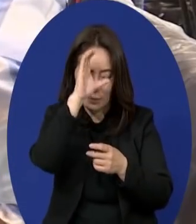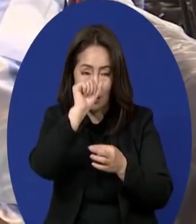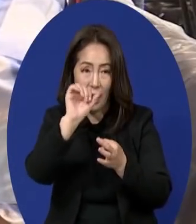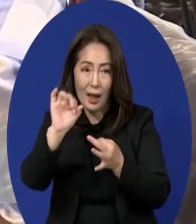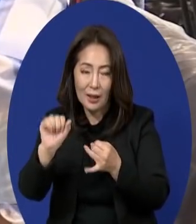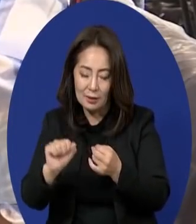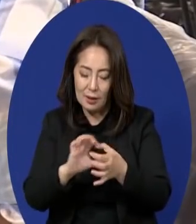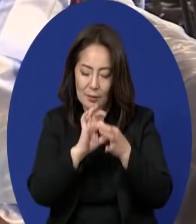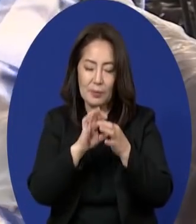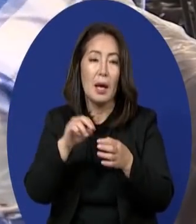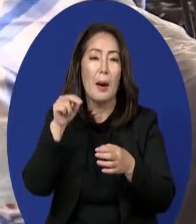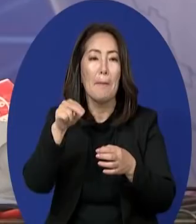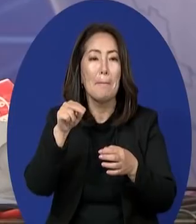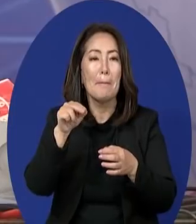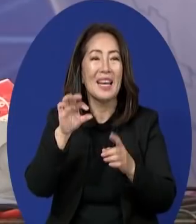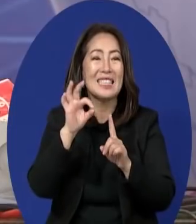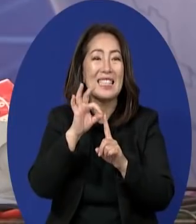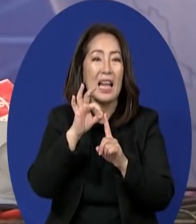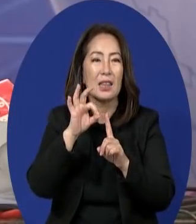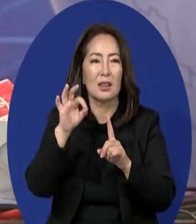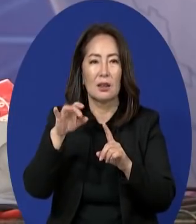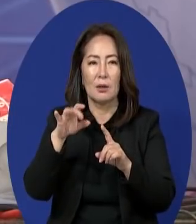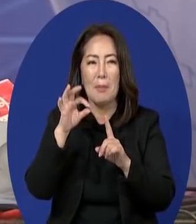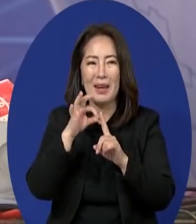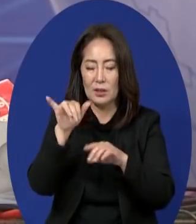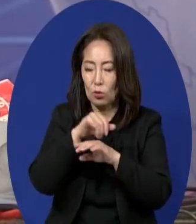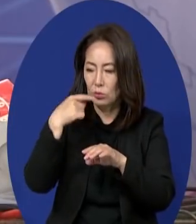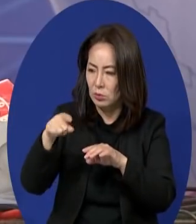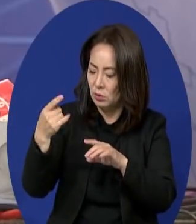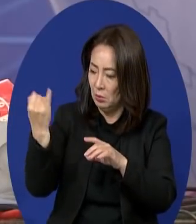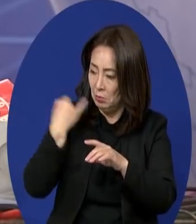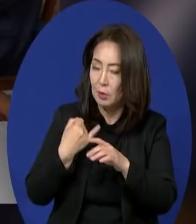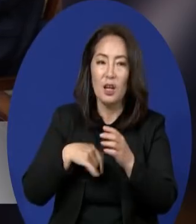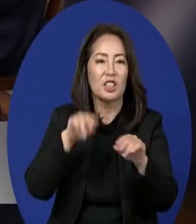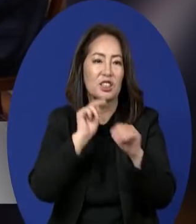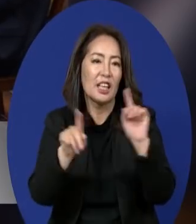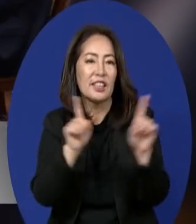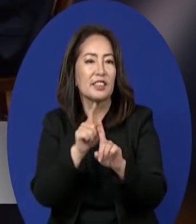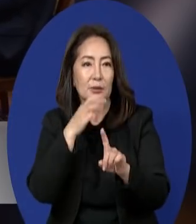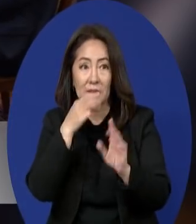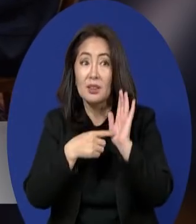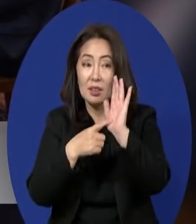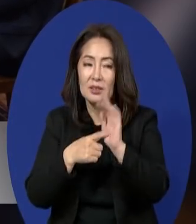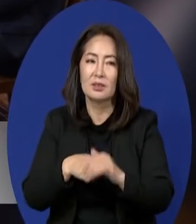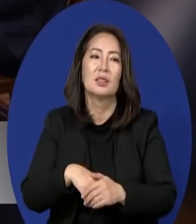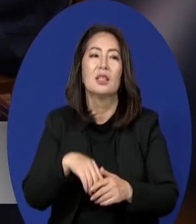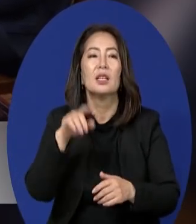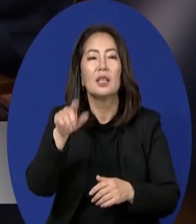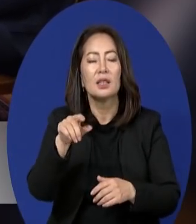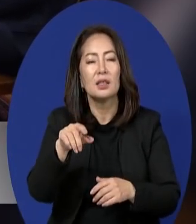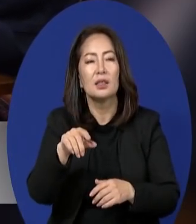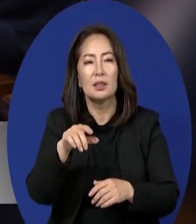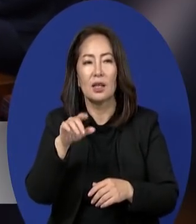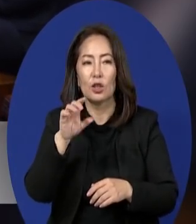нэр холбогдсон Пакистаны одоогийн ерөнхий сайд уг мэдээллийг мөрдөн шалгуулна гэж мэдгджээ. За харин Азербайджааны ерөнхийлөгч Илхам Алиевийн гэр